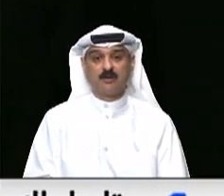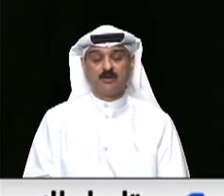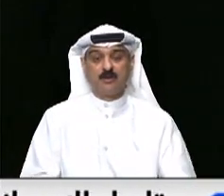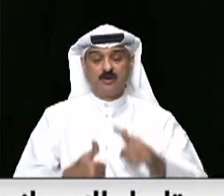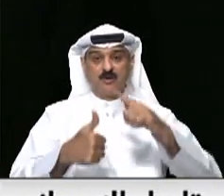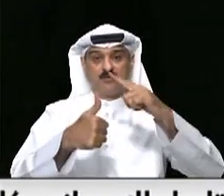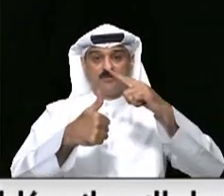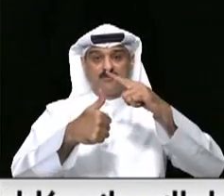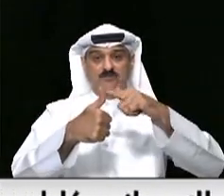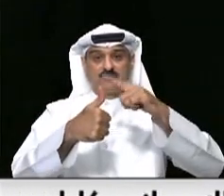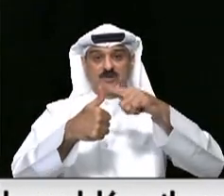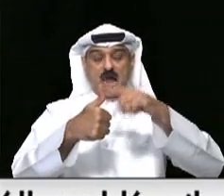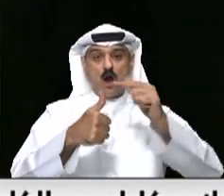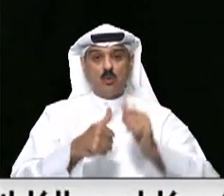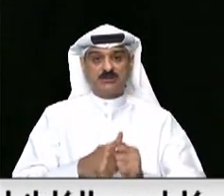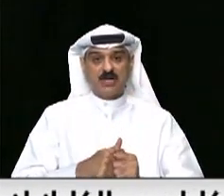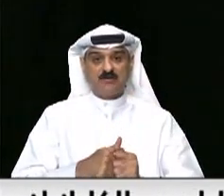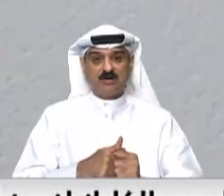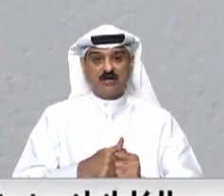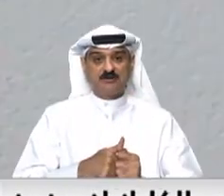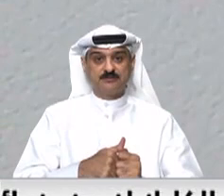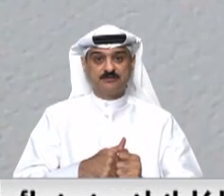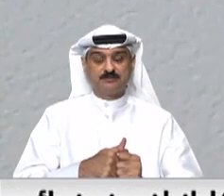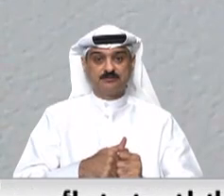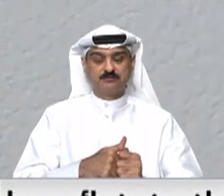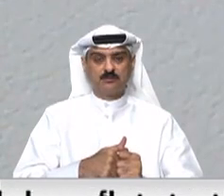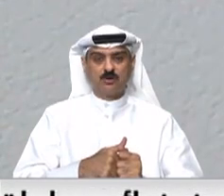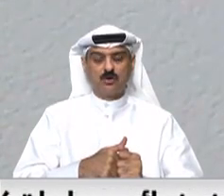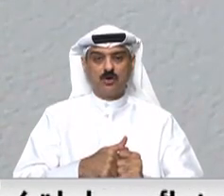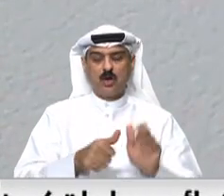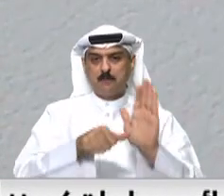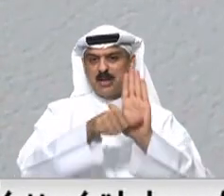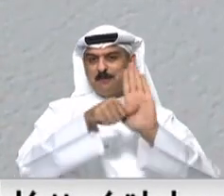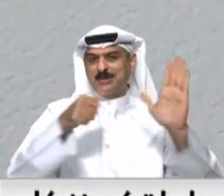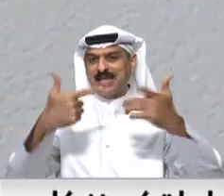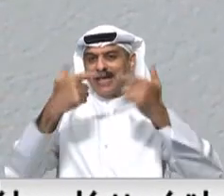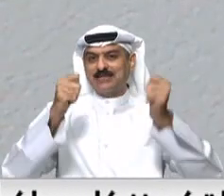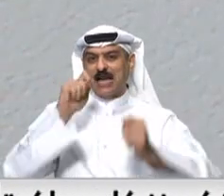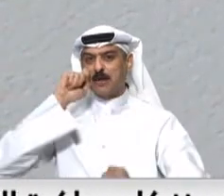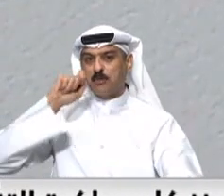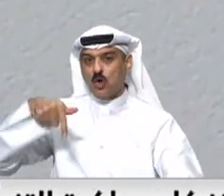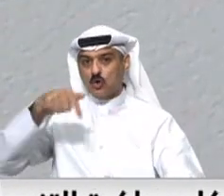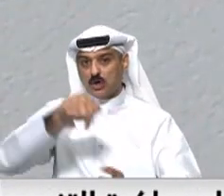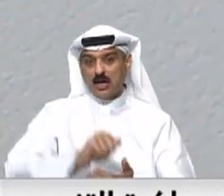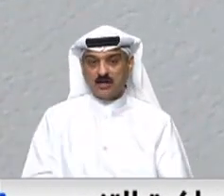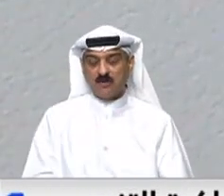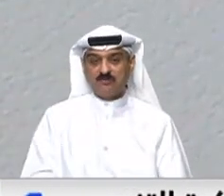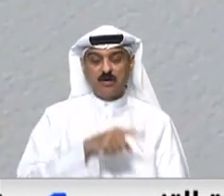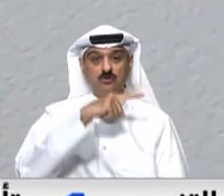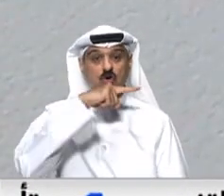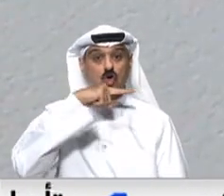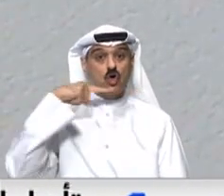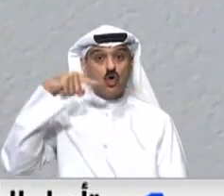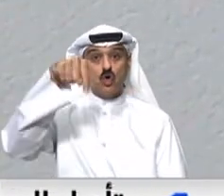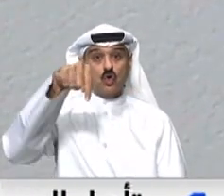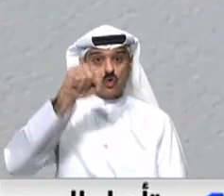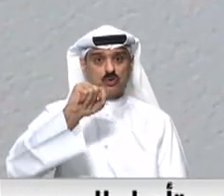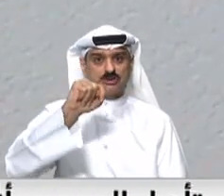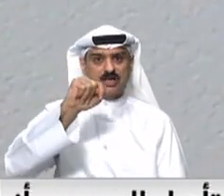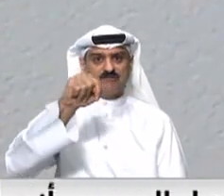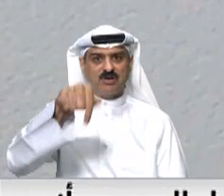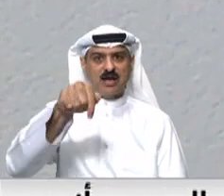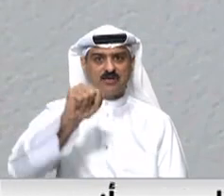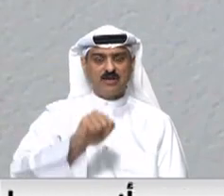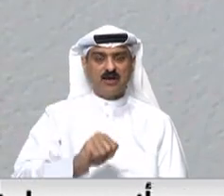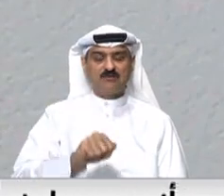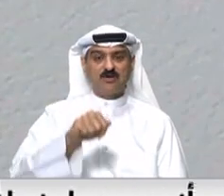نعلم بأن رمضان قاديروف منذ اندلاع الأزمة ما بين أوكرانيا وروسيا هو قام بالتطوع بأن تقوم